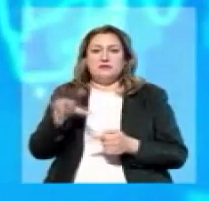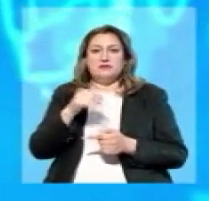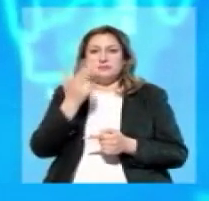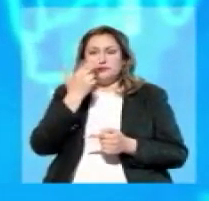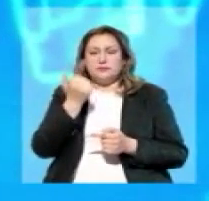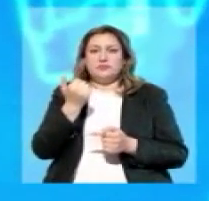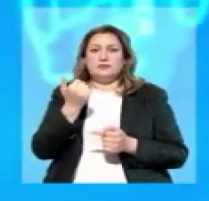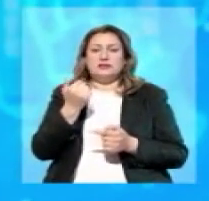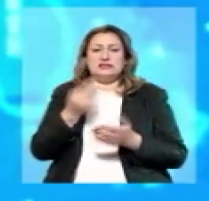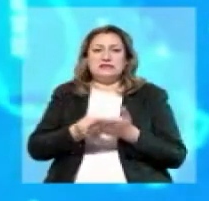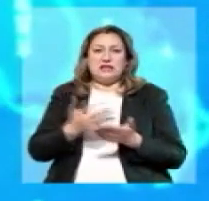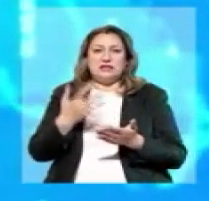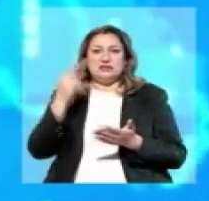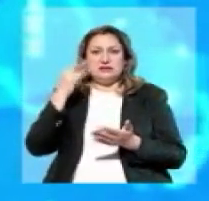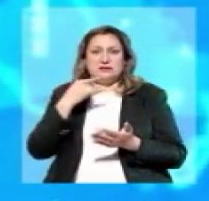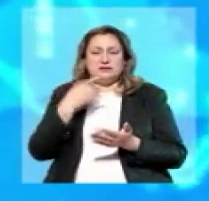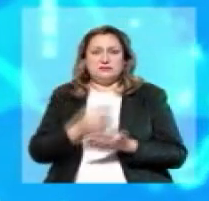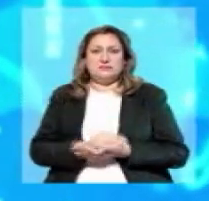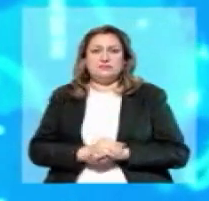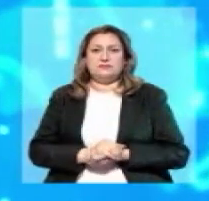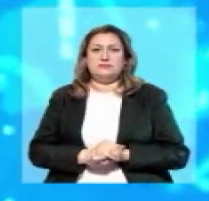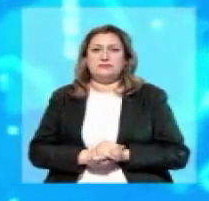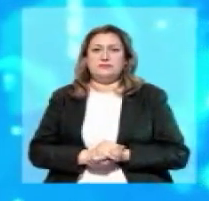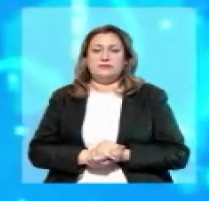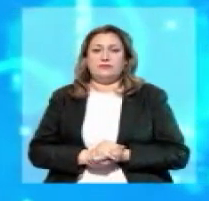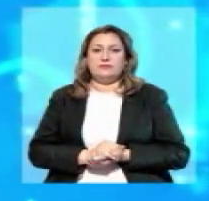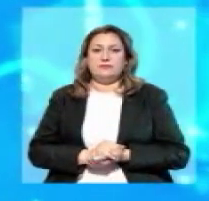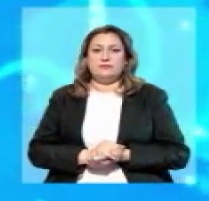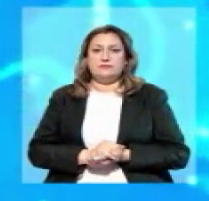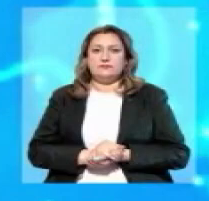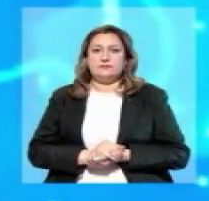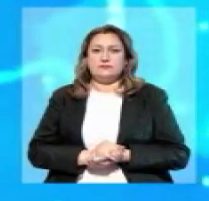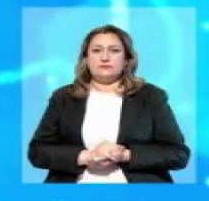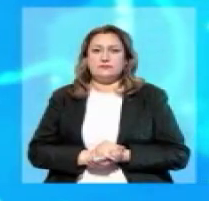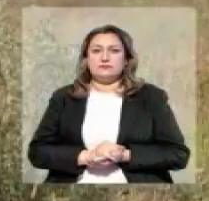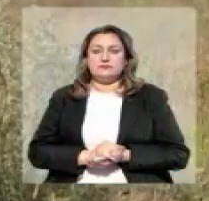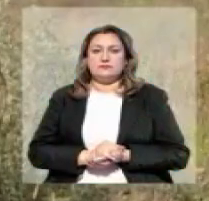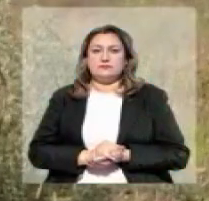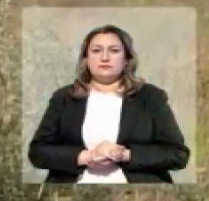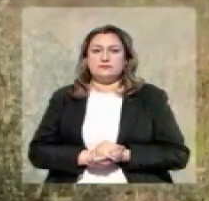болған ақпарат және қоғамдық даму министрлігі мен асар үме қайырымдылық қоры.